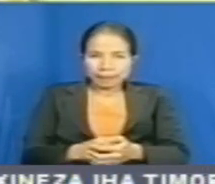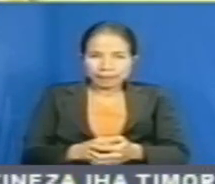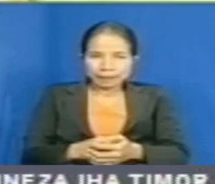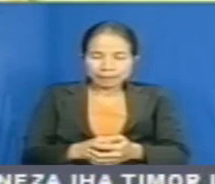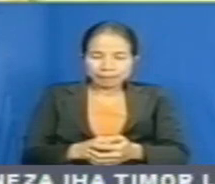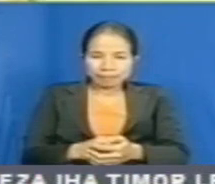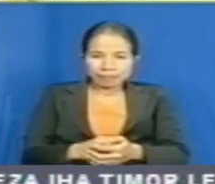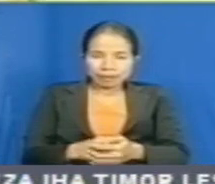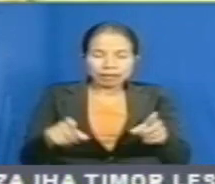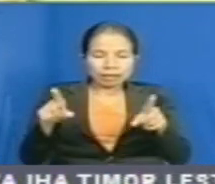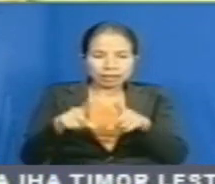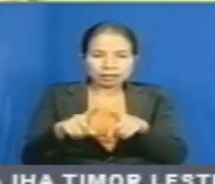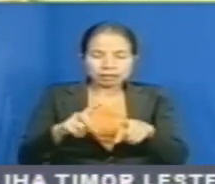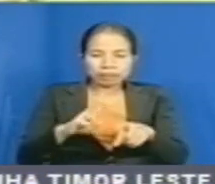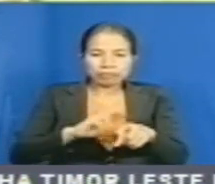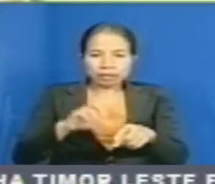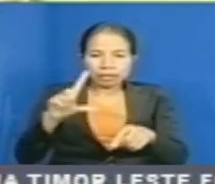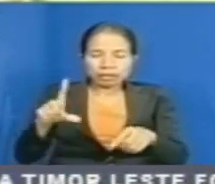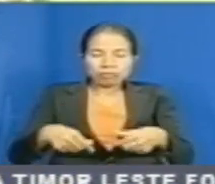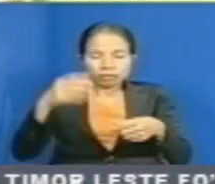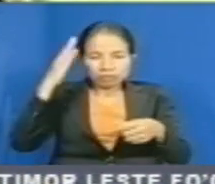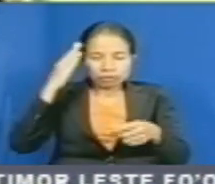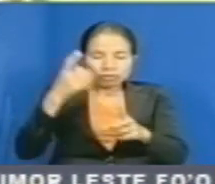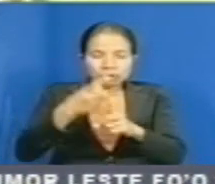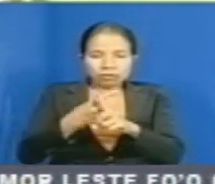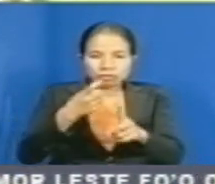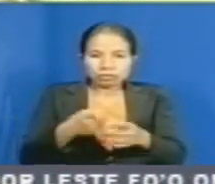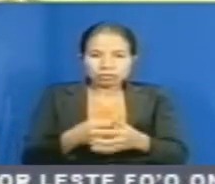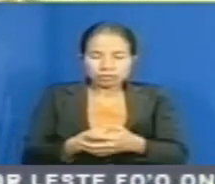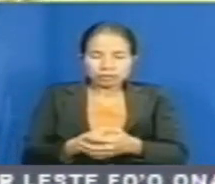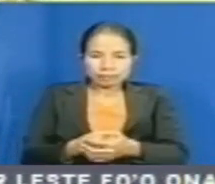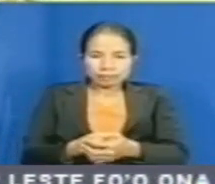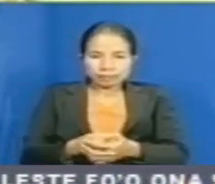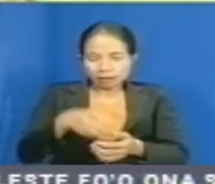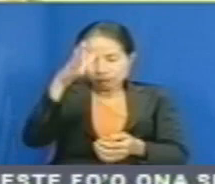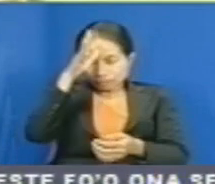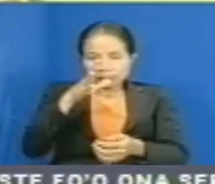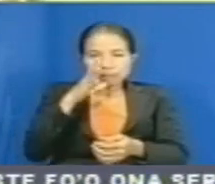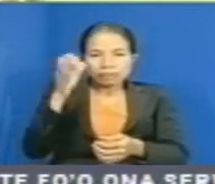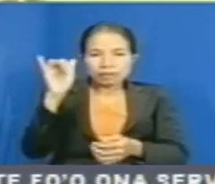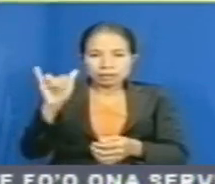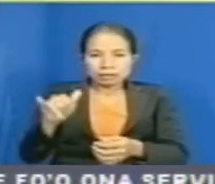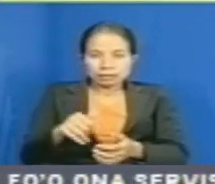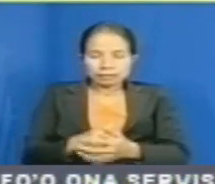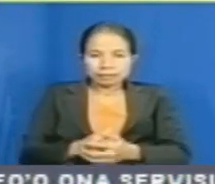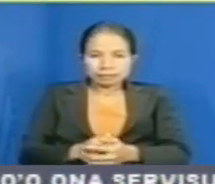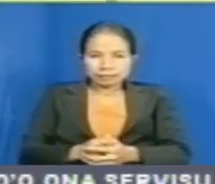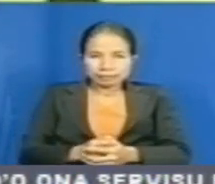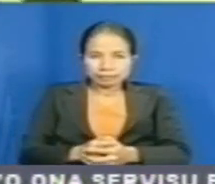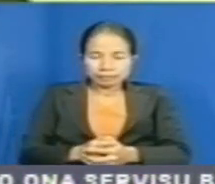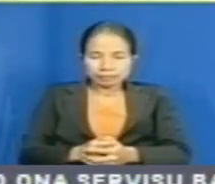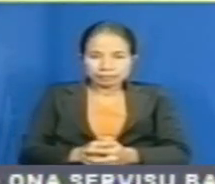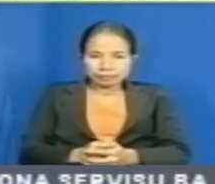nuda motivação, Kursi putusan dah hulu kursi nama ansira bah kibuan ansira.